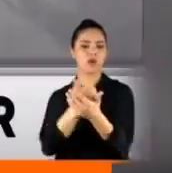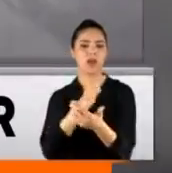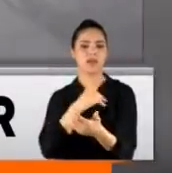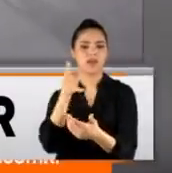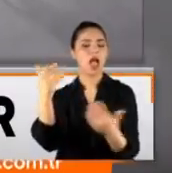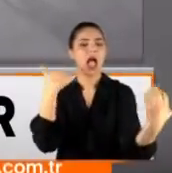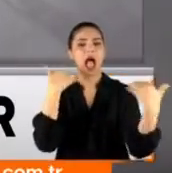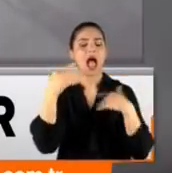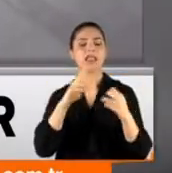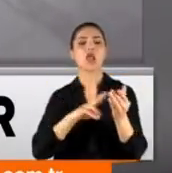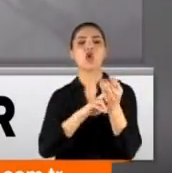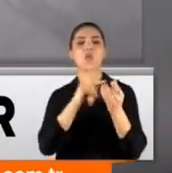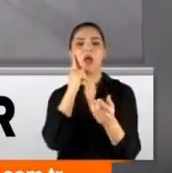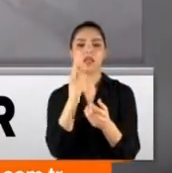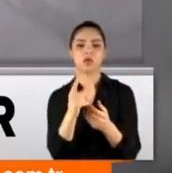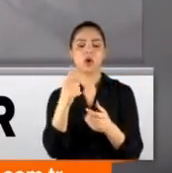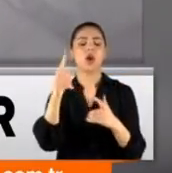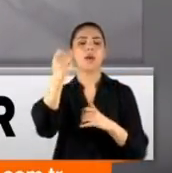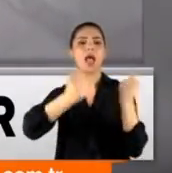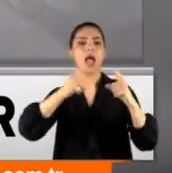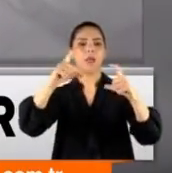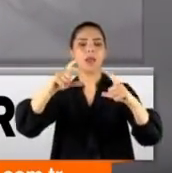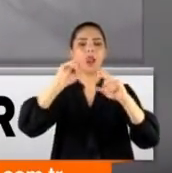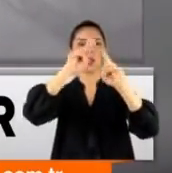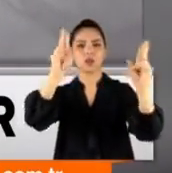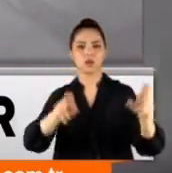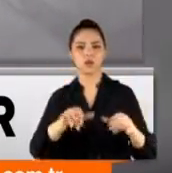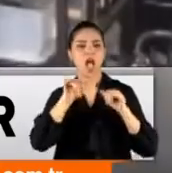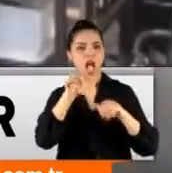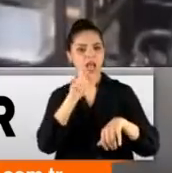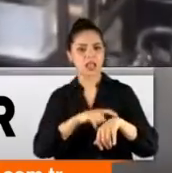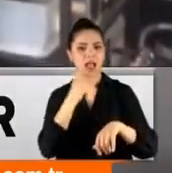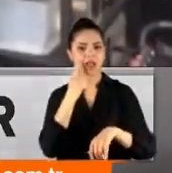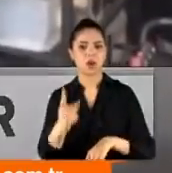kez adres Ümraniye. Yine bir otolastikçi dükkanı. Yine aynı saat.